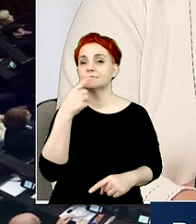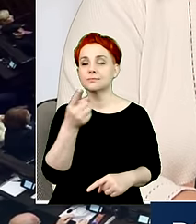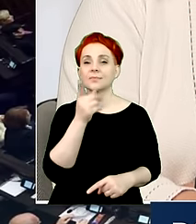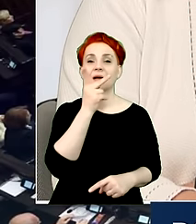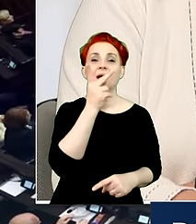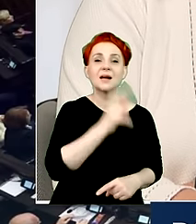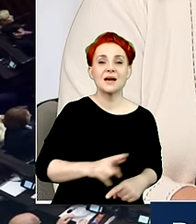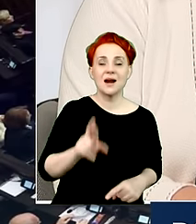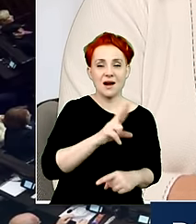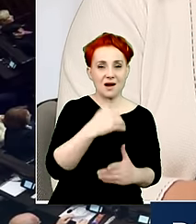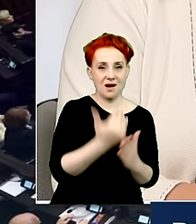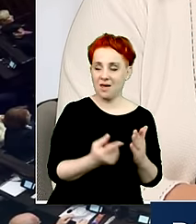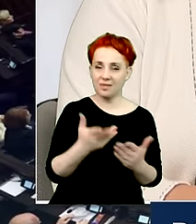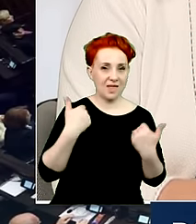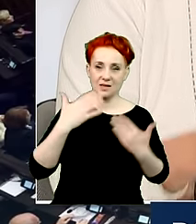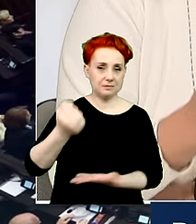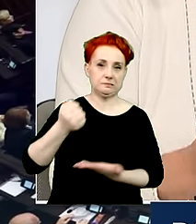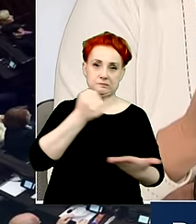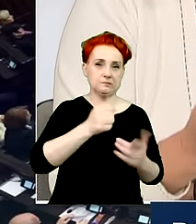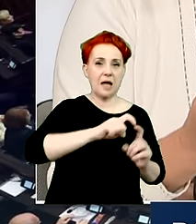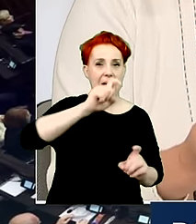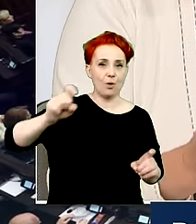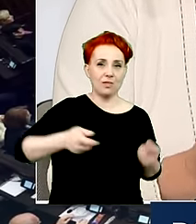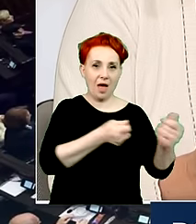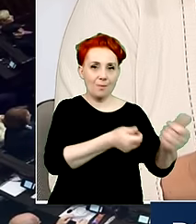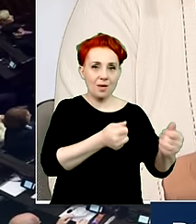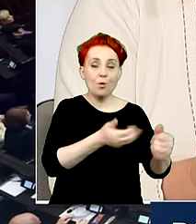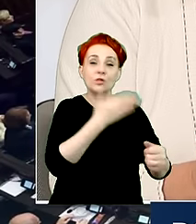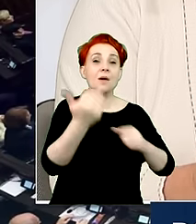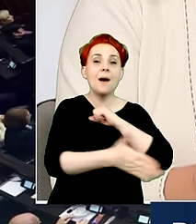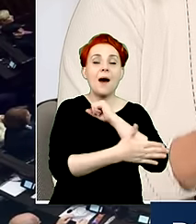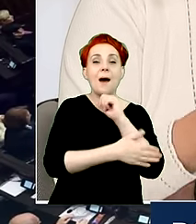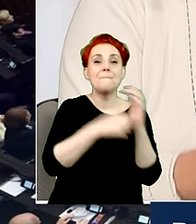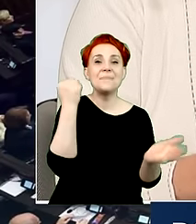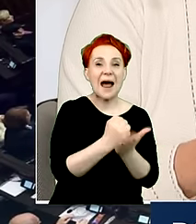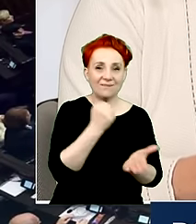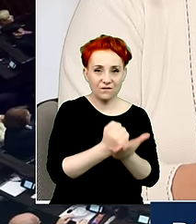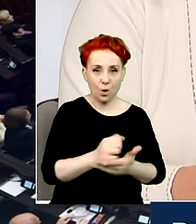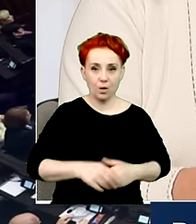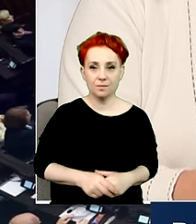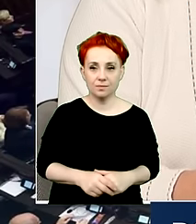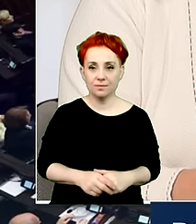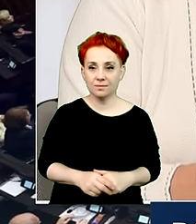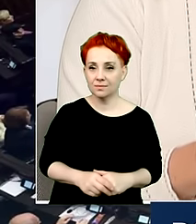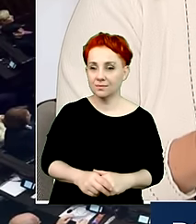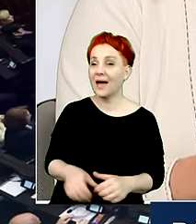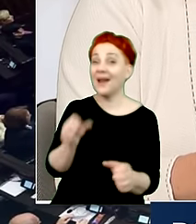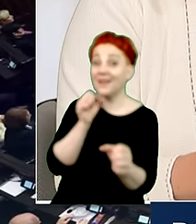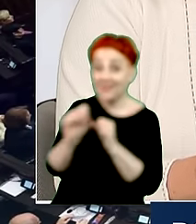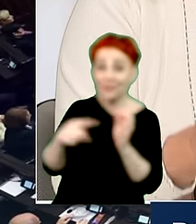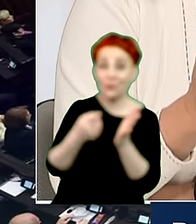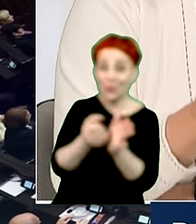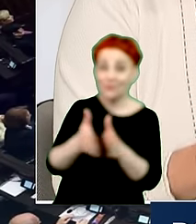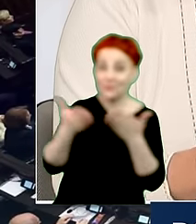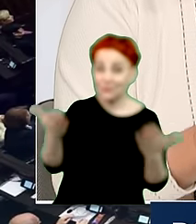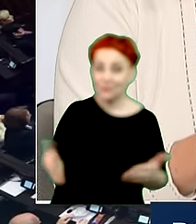chce przekazywać środków z abonamentu, bo nie ma podstawy prawnej, panie senatorze. I gdyby ale Krajowa Rada... istnieje. Gdyby kraj,